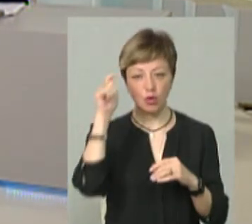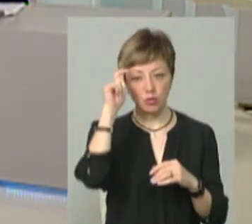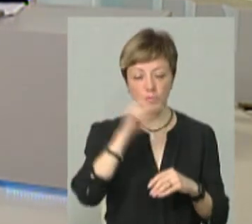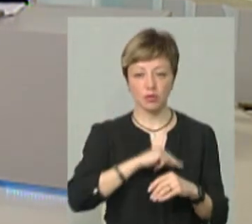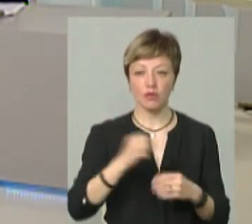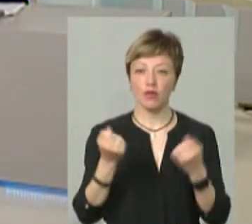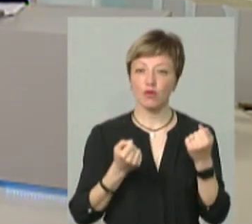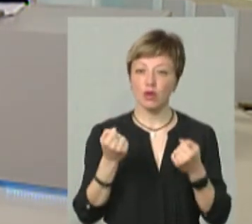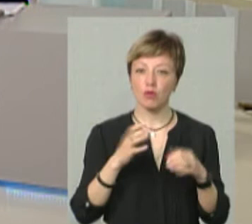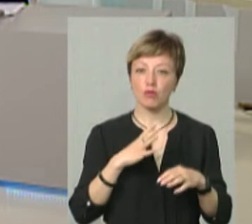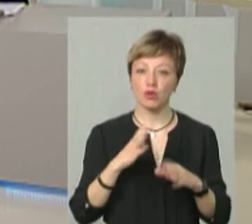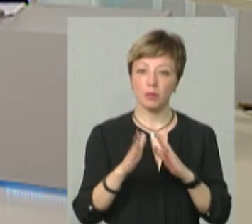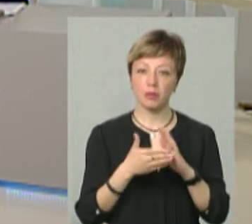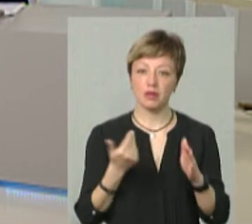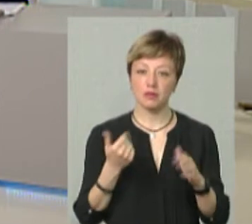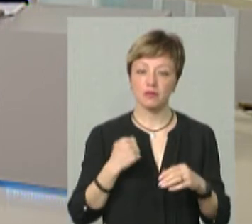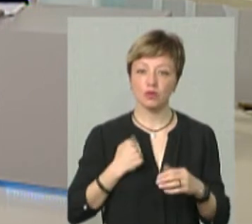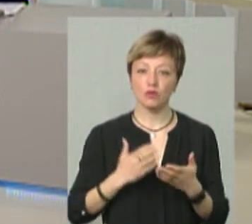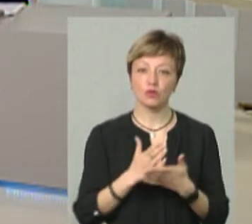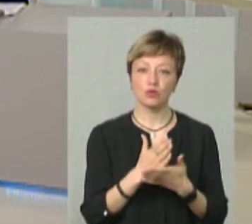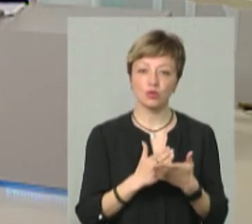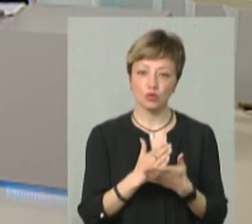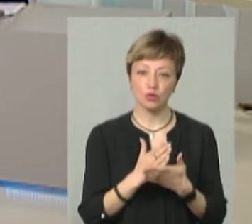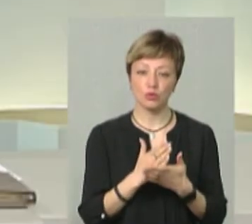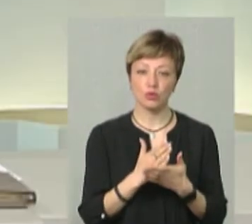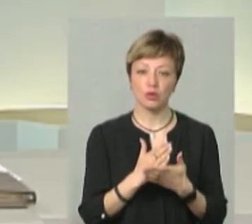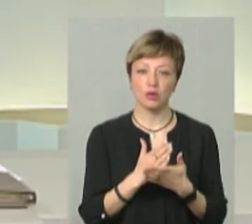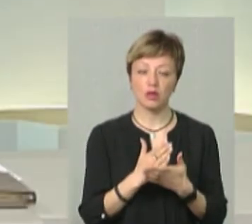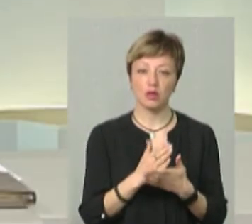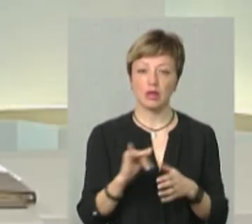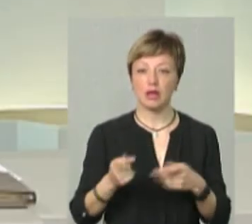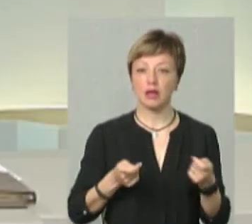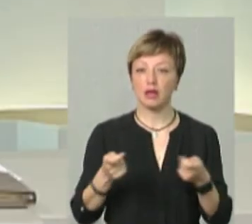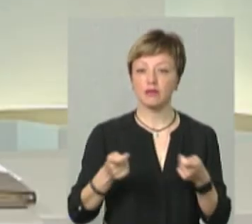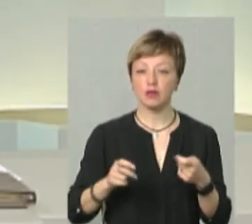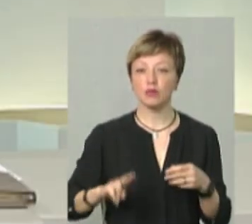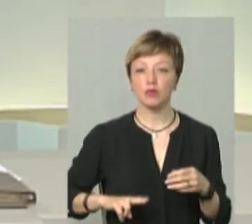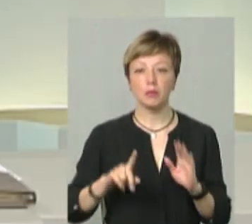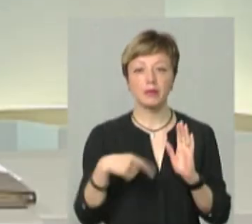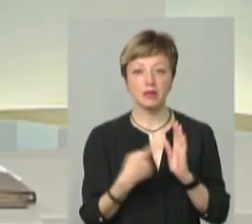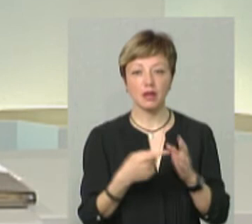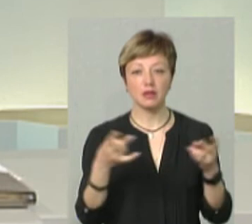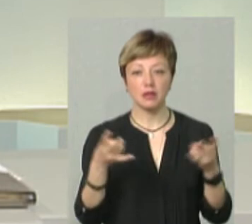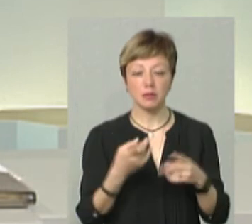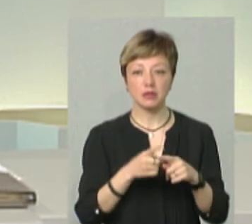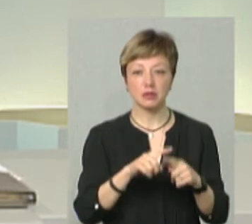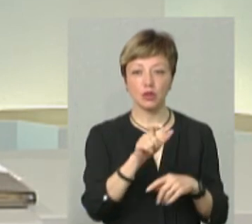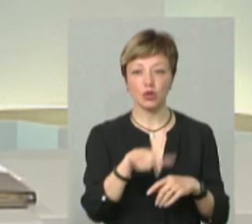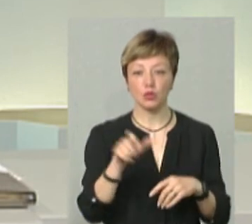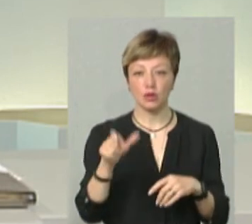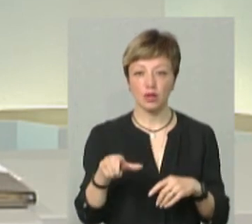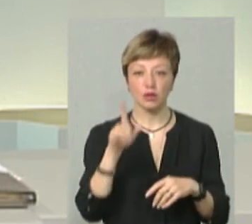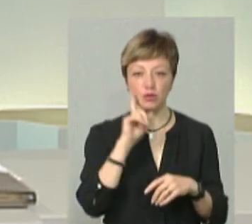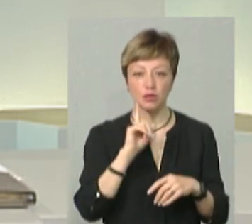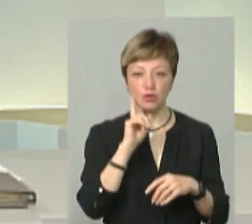працювали водіями, були призвані на військову службу, і в роботодавців були питання до того, що треба цих людей хоча